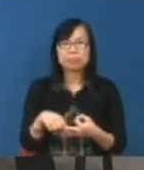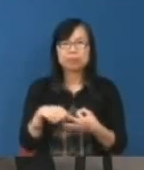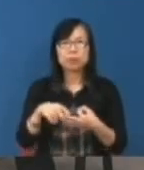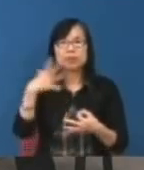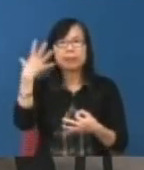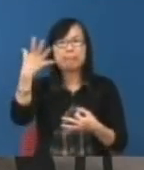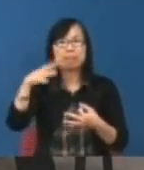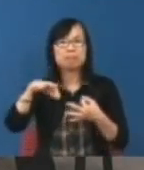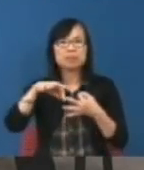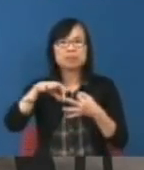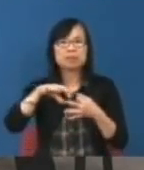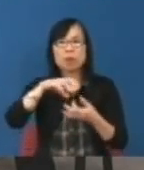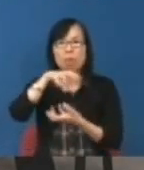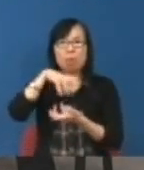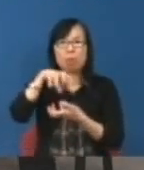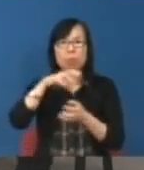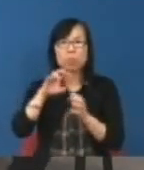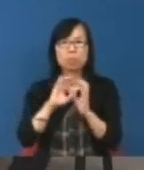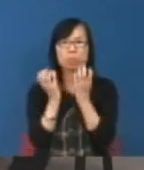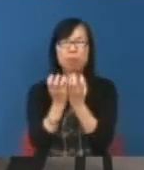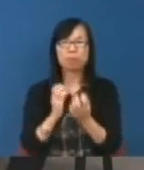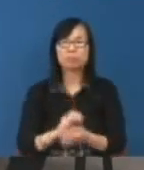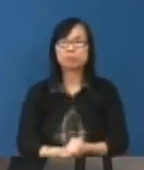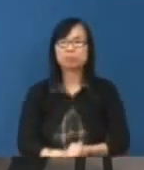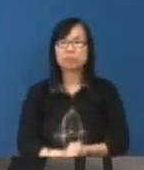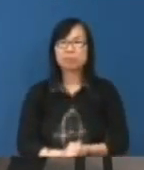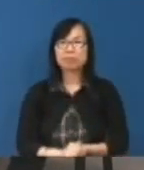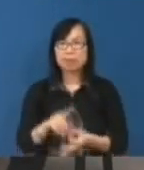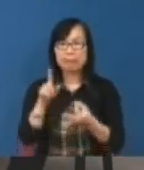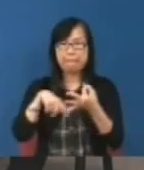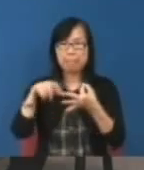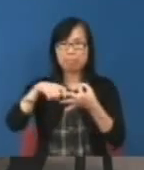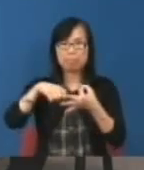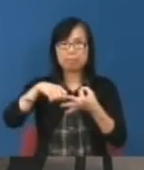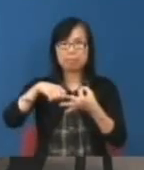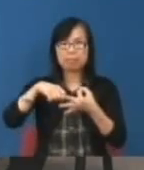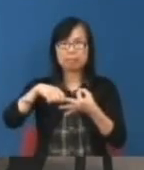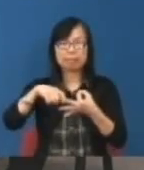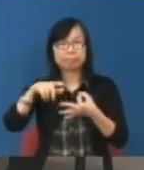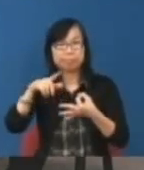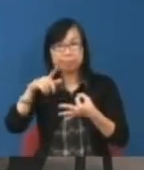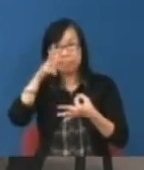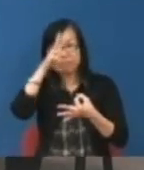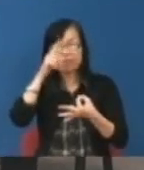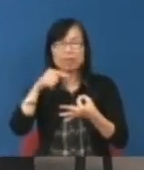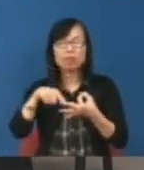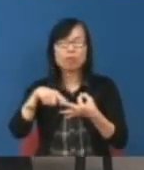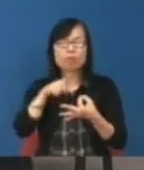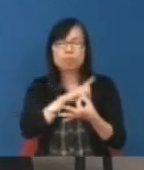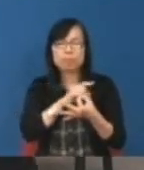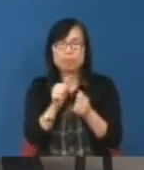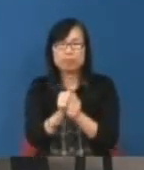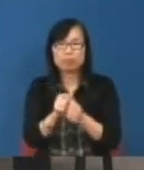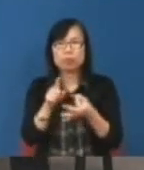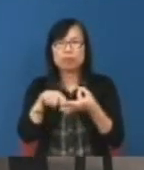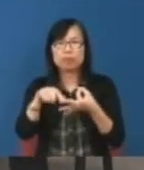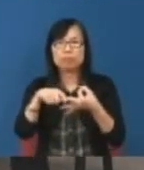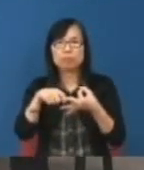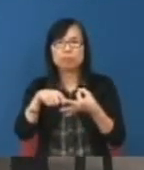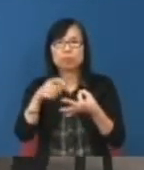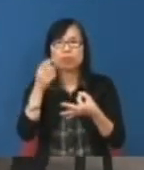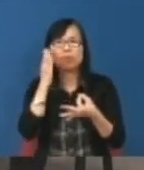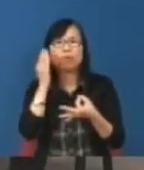係係啦，咁啊， 阿陳耀曾。 五個姓曾，我不知道姓曾的朋友，即係知道自己姓曾的人咁光宗耀